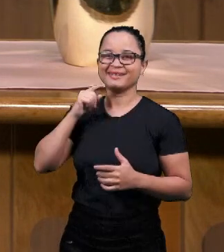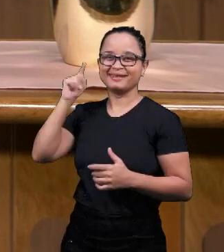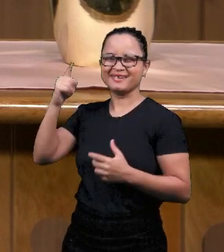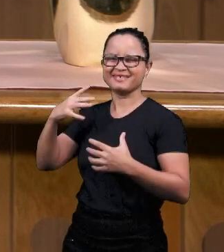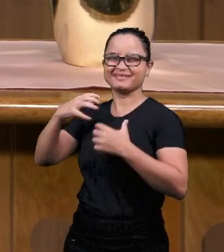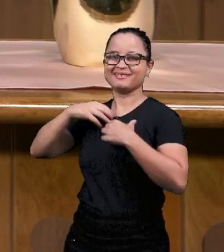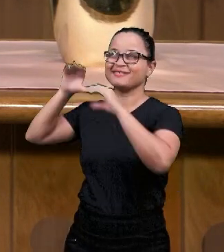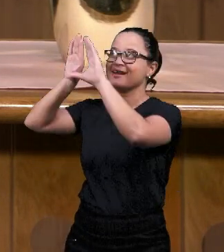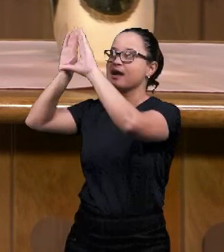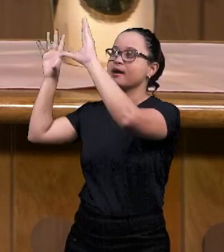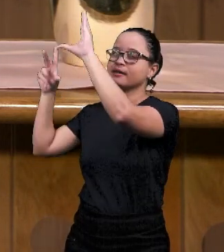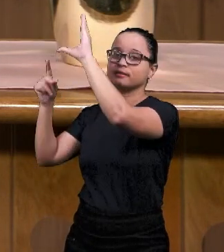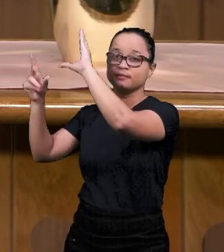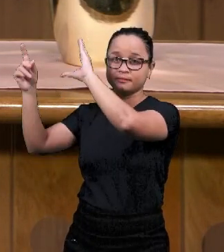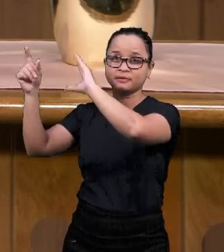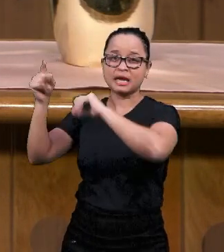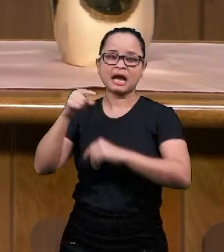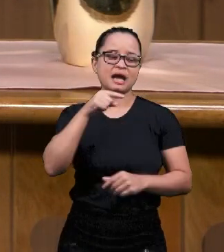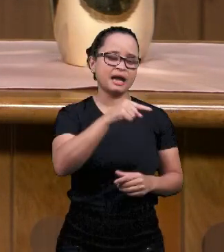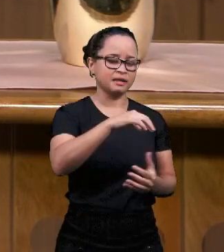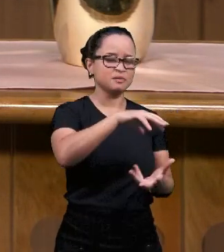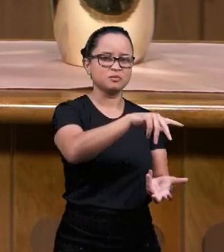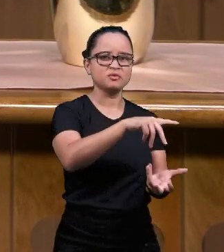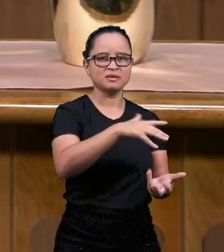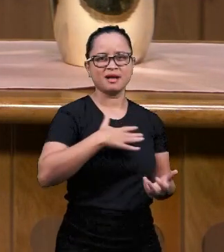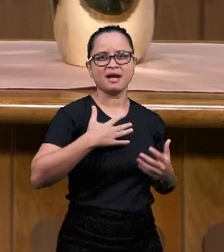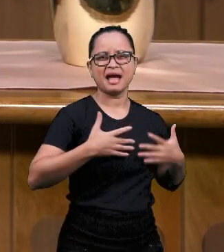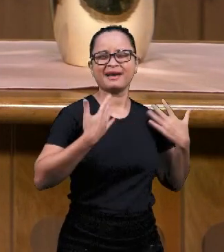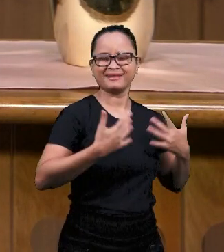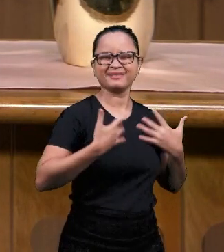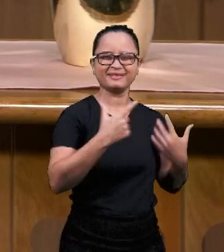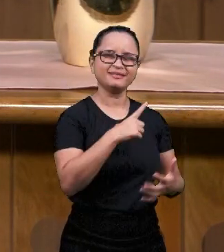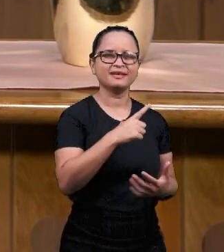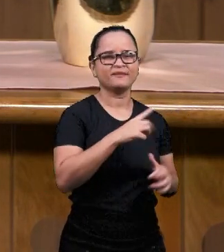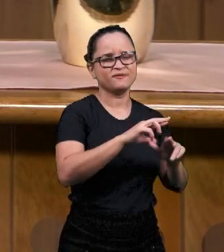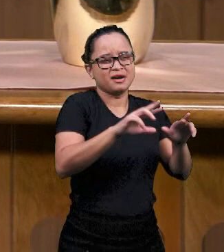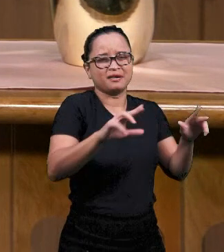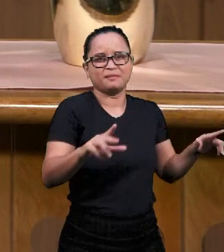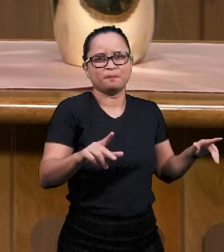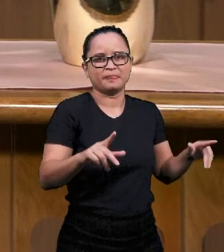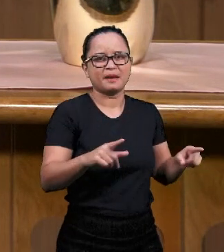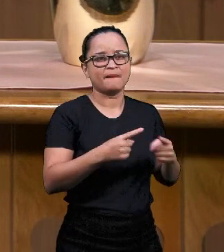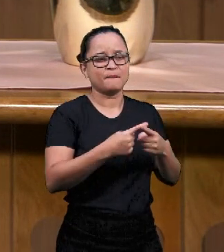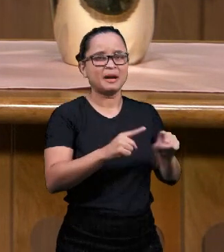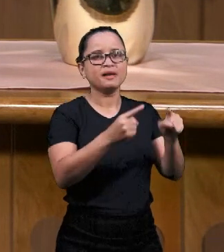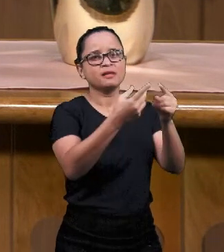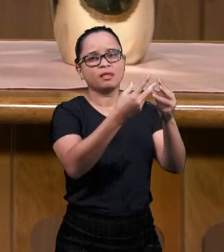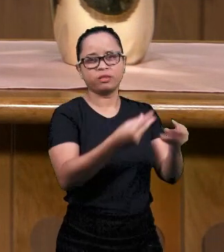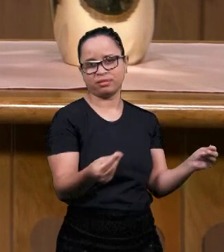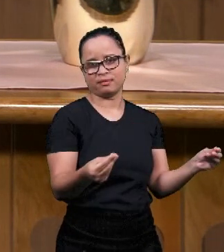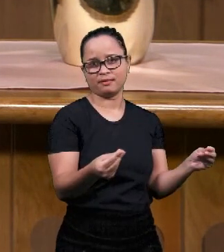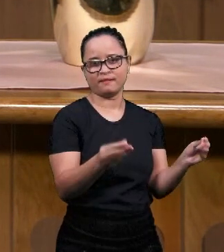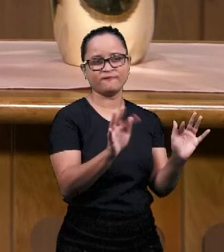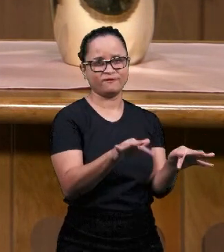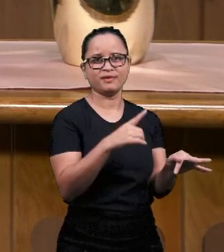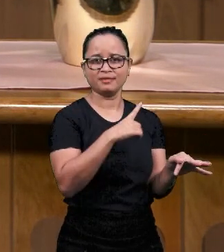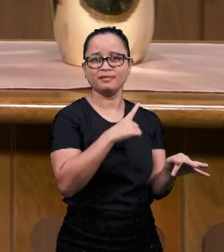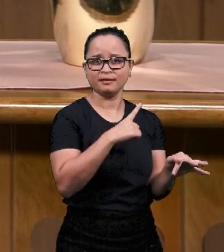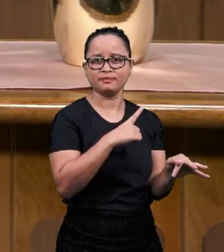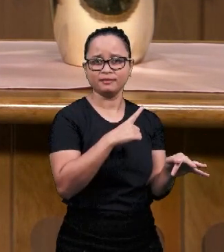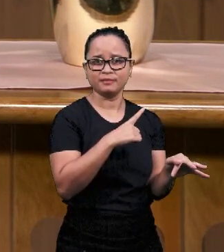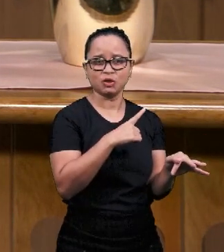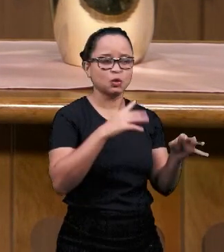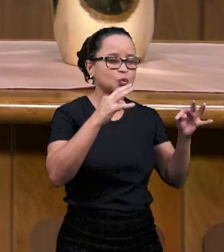его, от радости вечности. У этого мира есть много радости, но они все